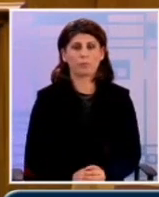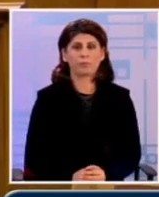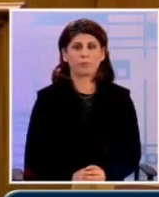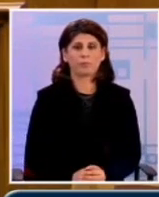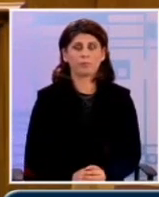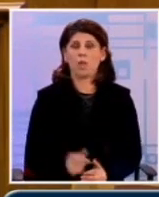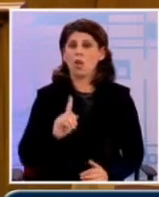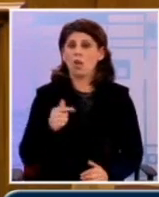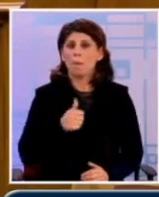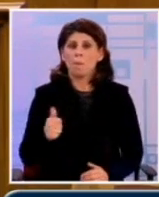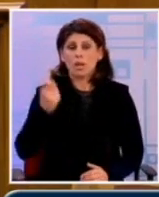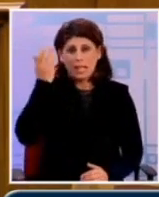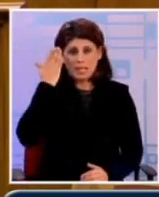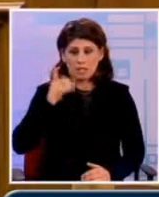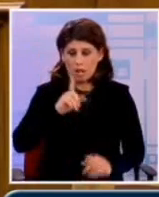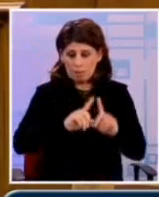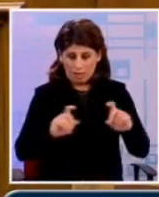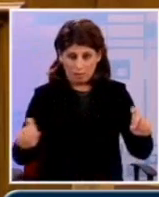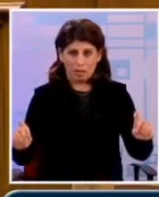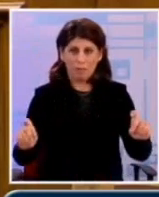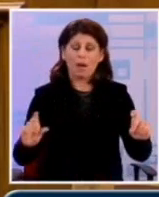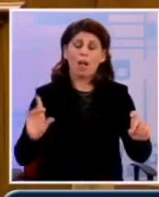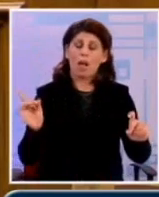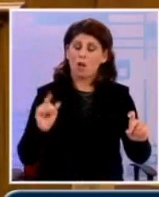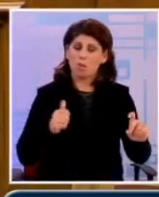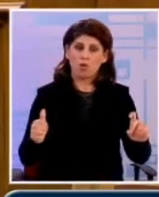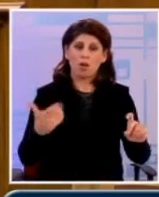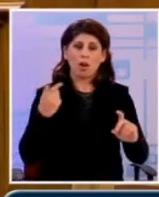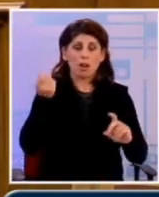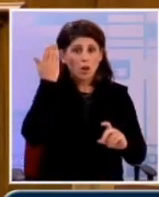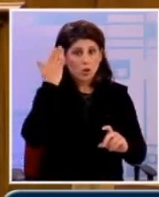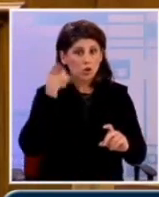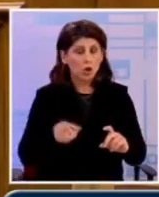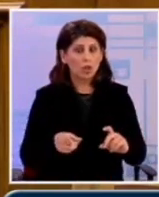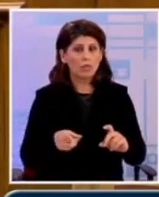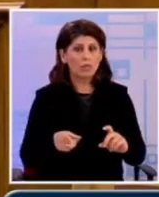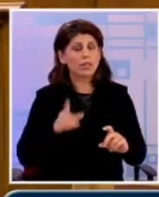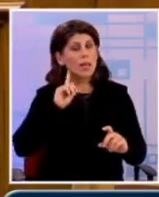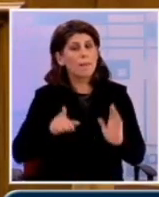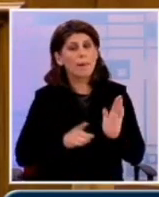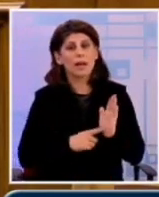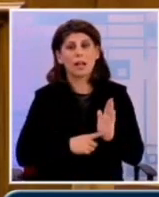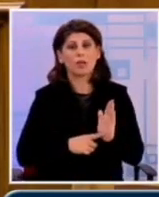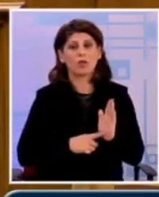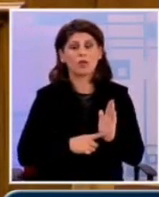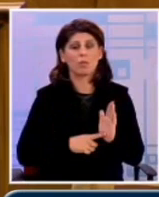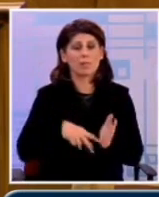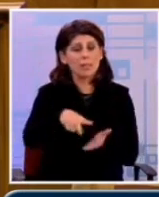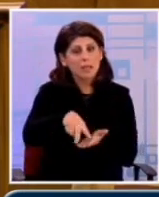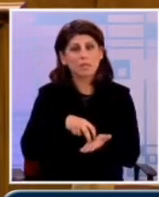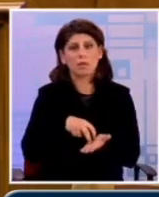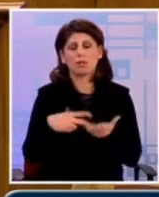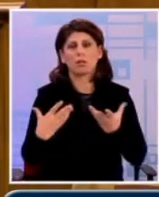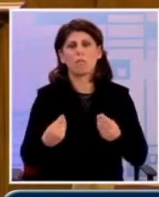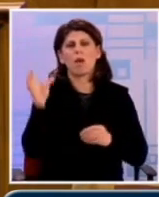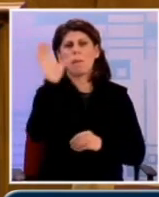όχι μόνο η αξία του κάθε αντικειμένου, αλλά για να κοστολογηθεί και η παράνομη ίσπραξη σε διάφορα